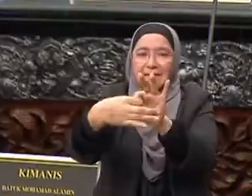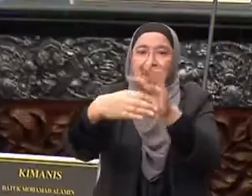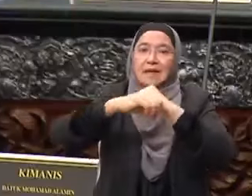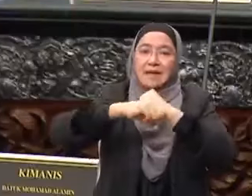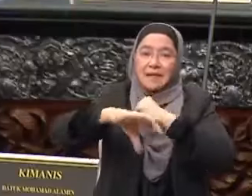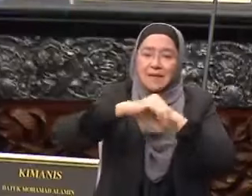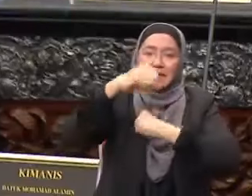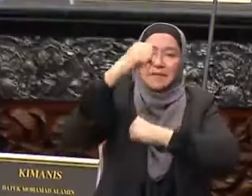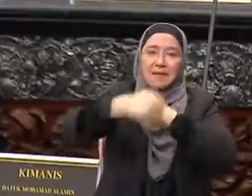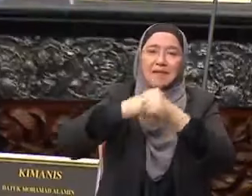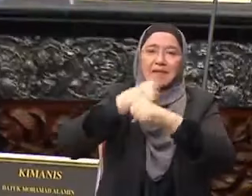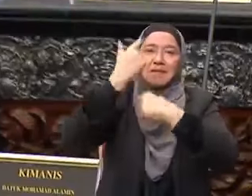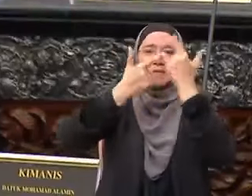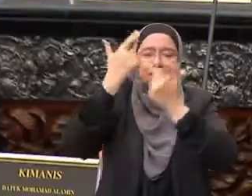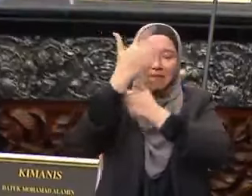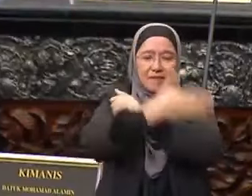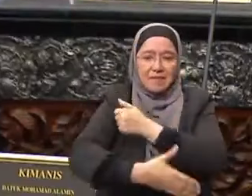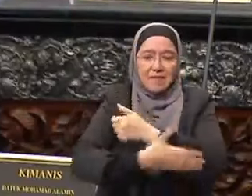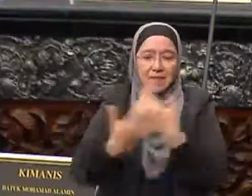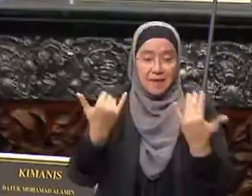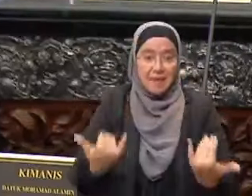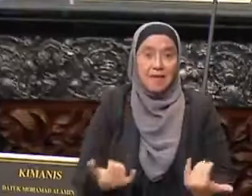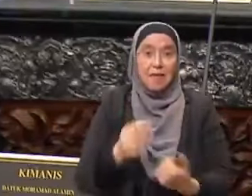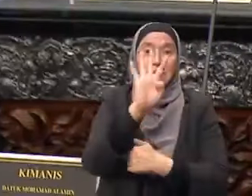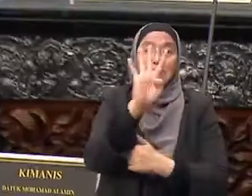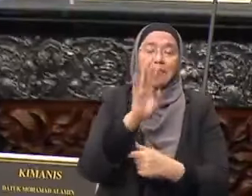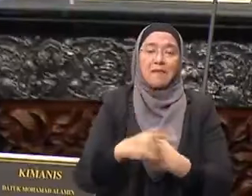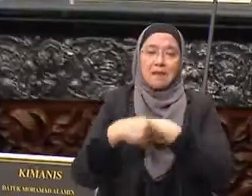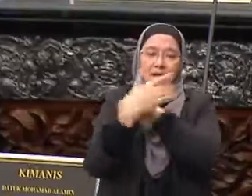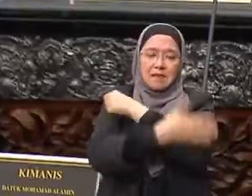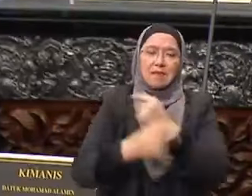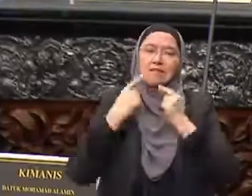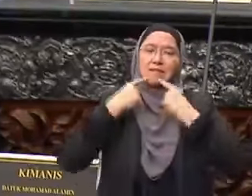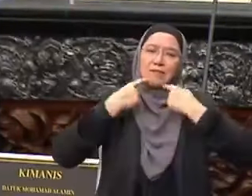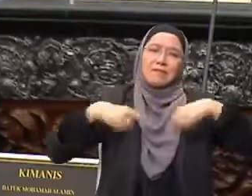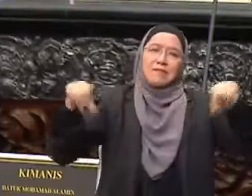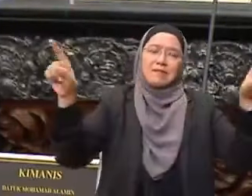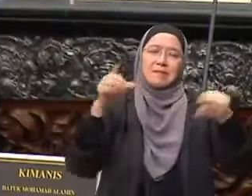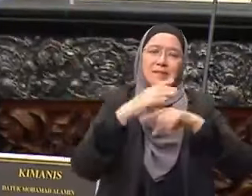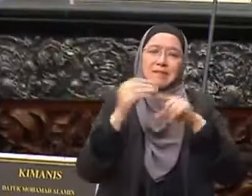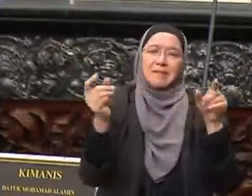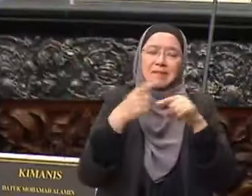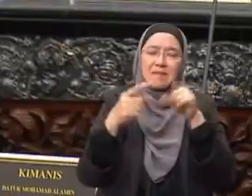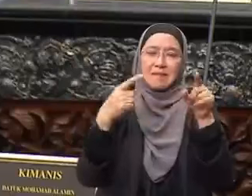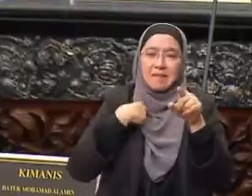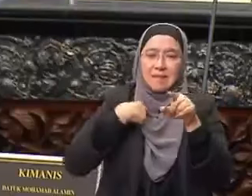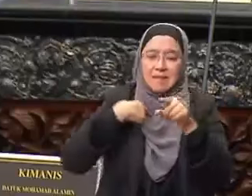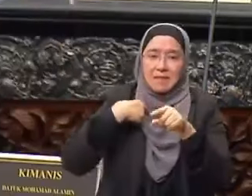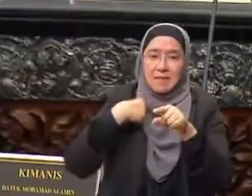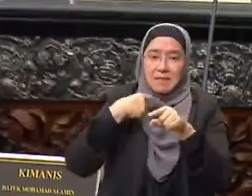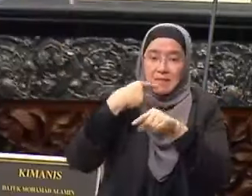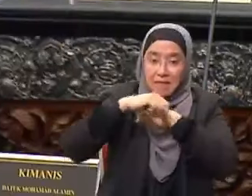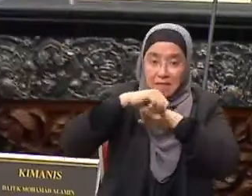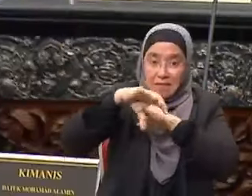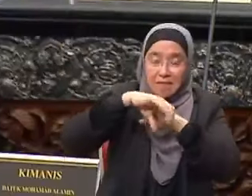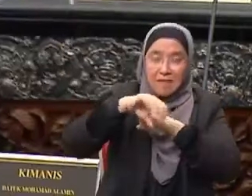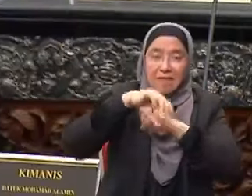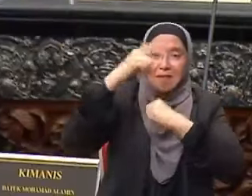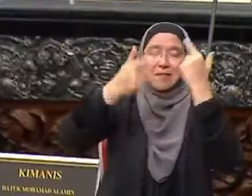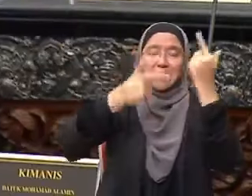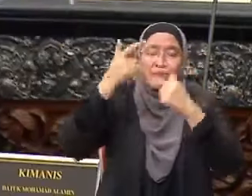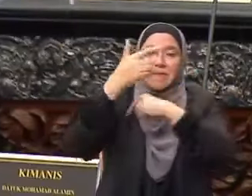sehingga kini empat Negeri telah mengumumkan kempen tahun melawat Negeri pada tahun iniitu 24 iaitu